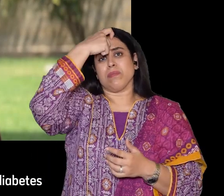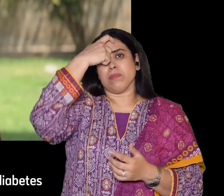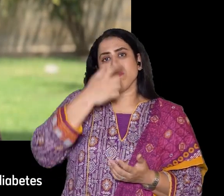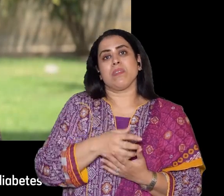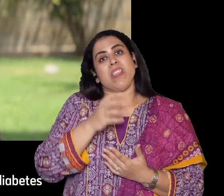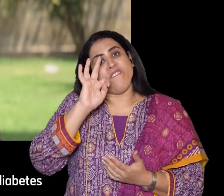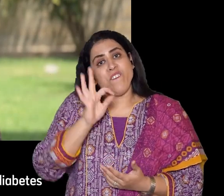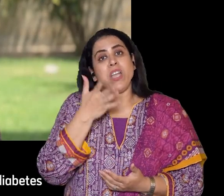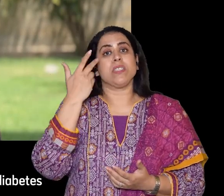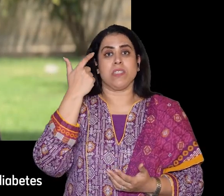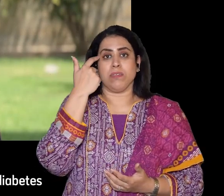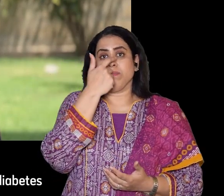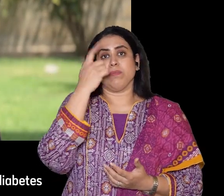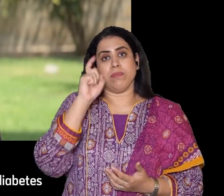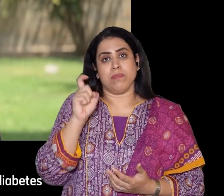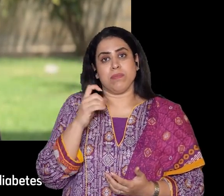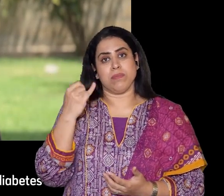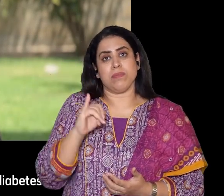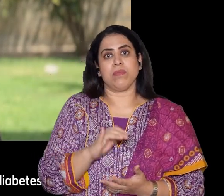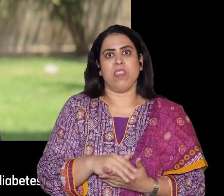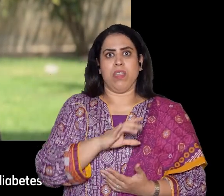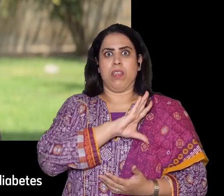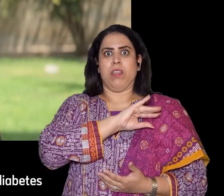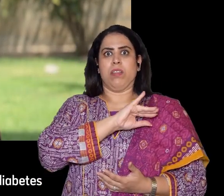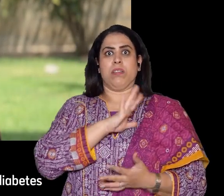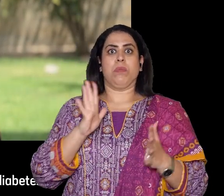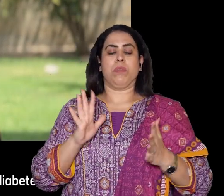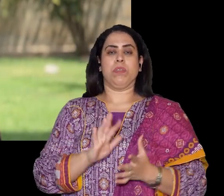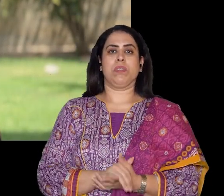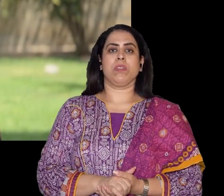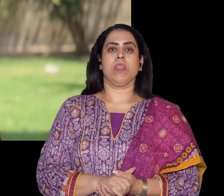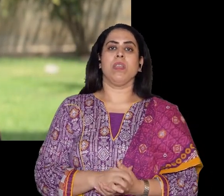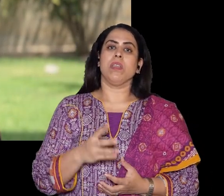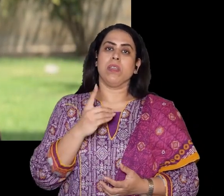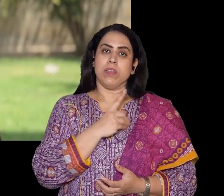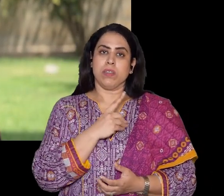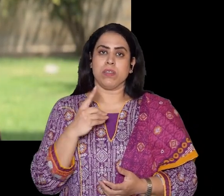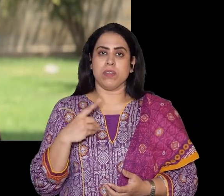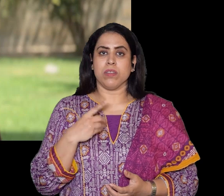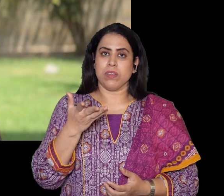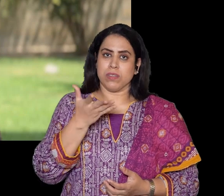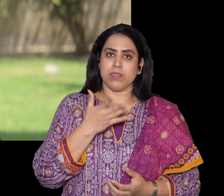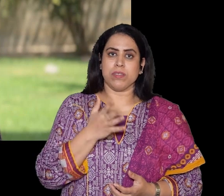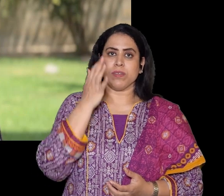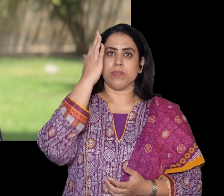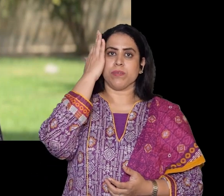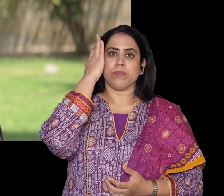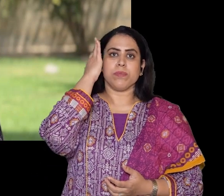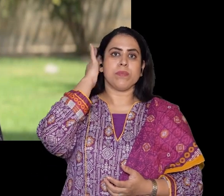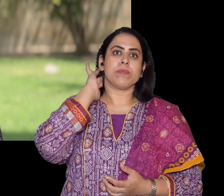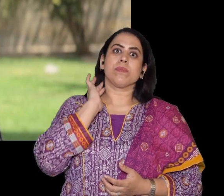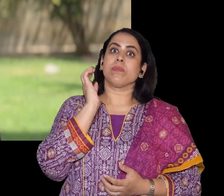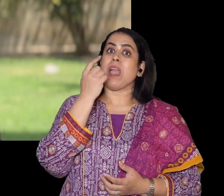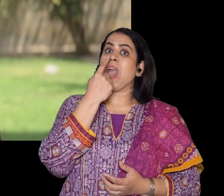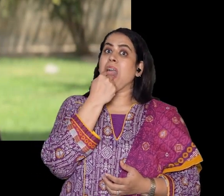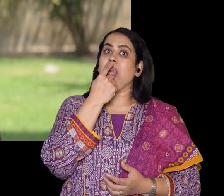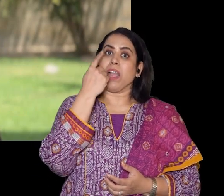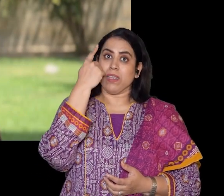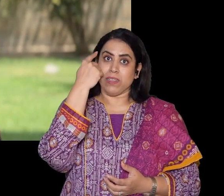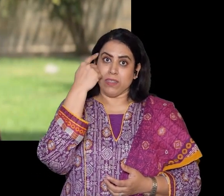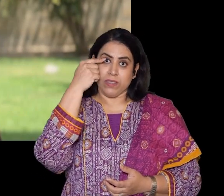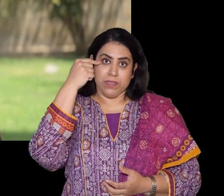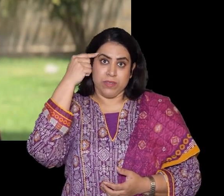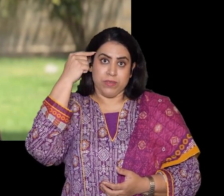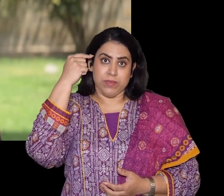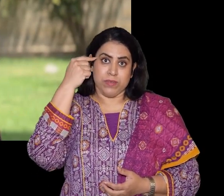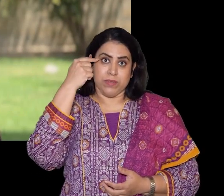इतनी प्रॉब्लम हो रही है, तो इस वजह से मैं बहुत ज़्यादा खौफज़दा हो गई थी। फिर मुझे डॉक्टर ने बताया कि आपकी जो आंखों